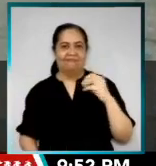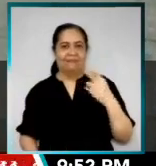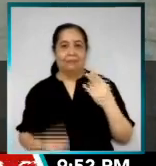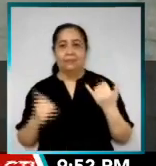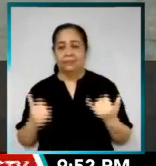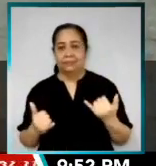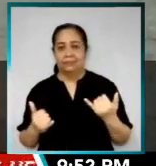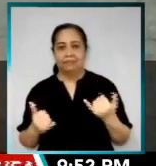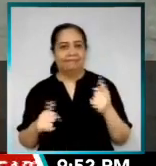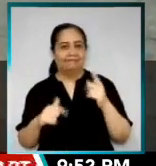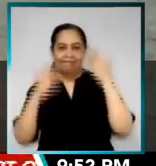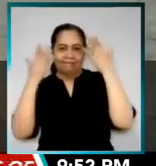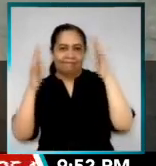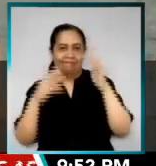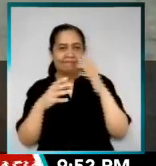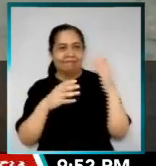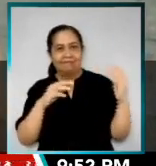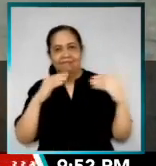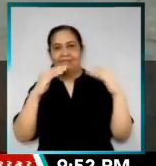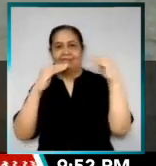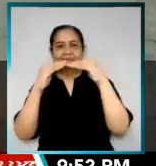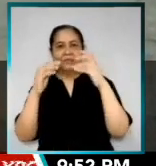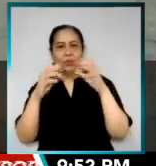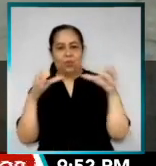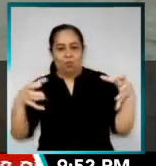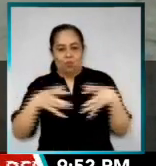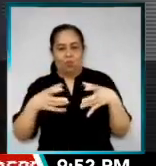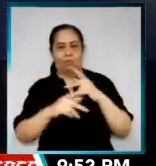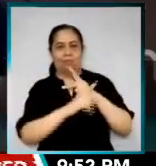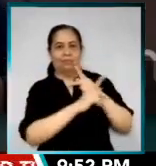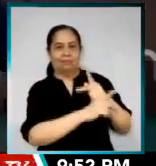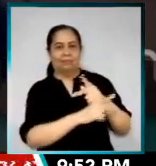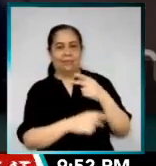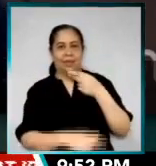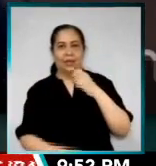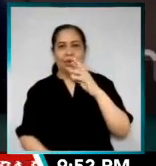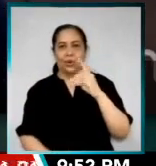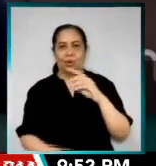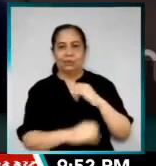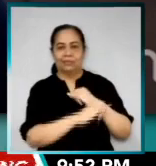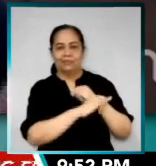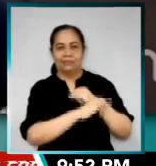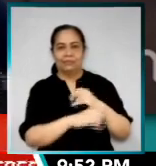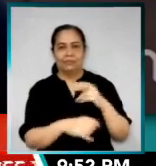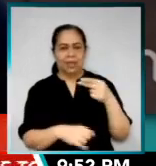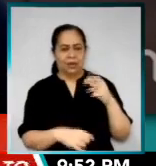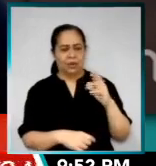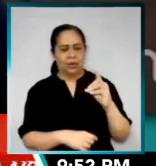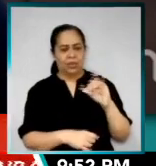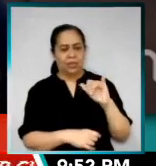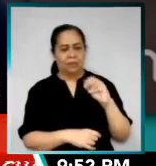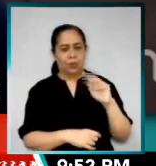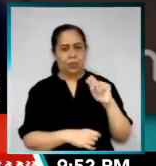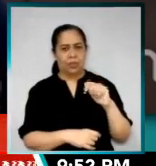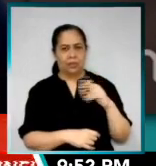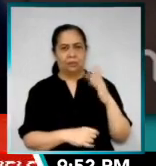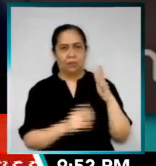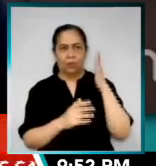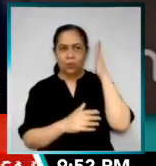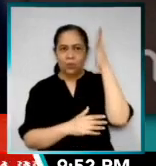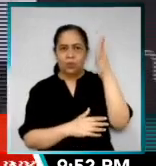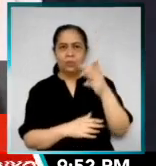natin maaabot ang inaasam na herd immunity sa lalong madaling panahon. Herd immunity is long-term, but we are not seeing this kind